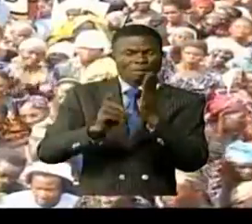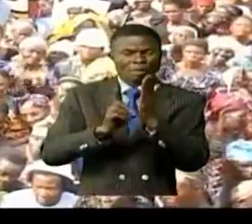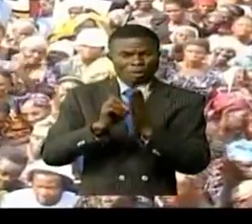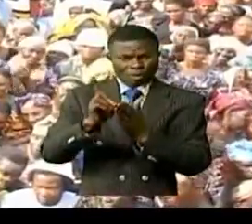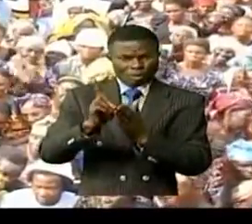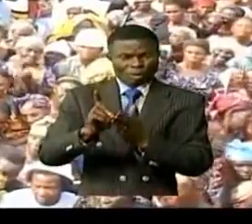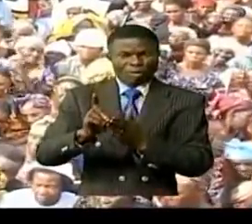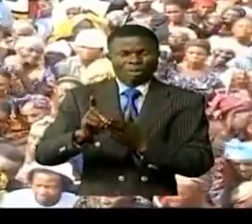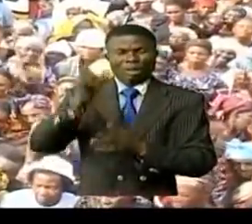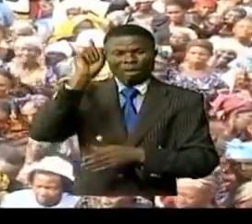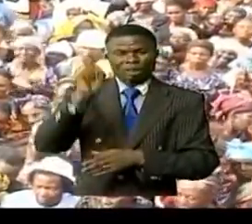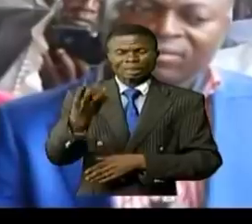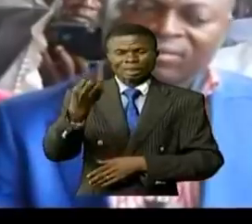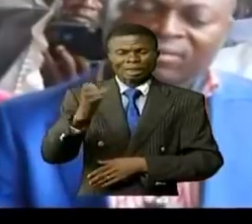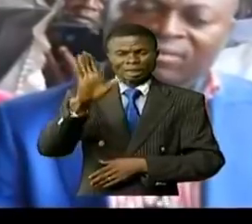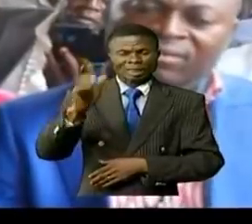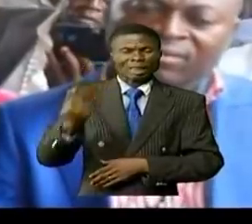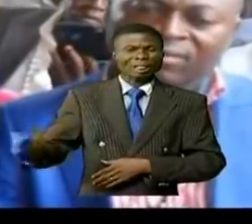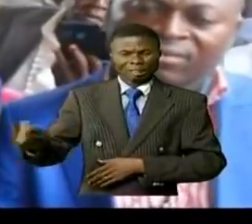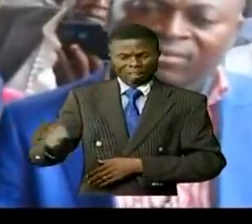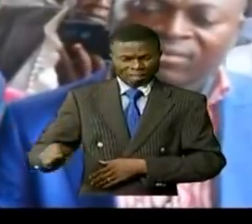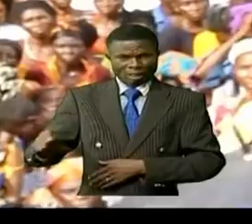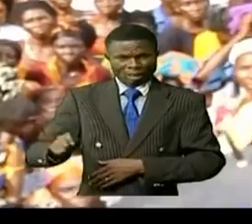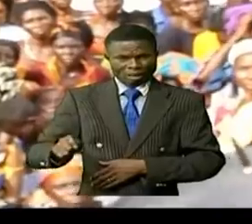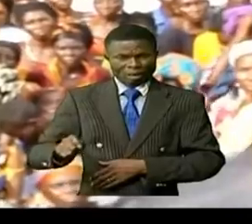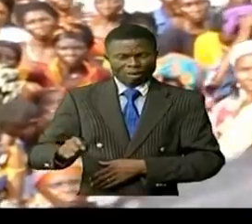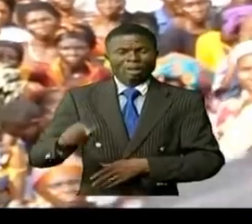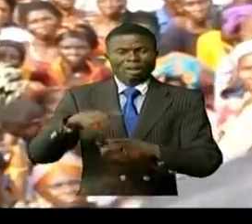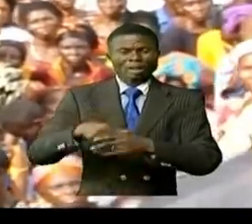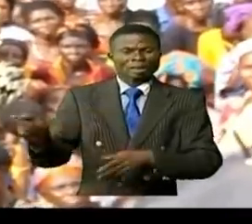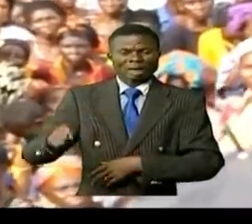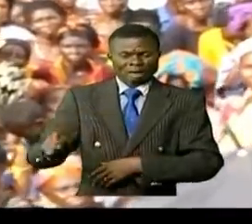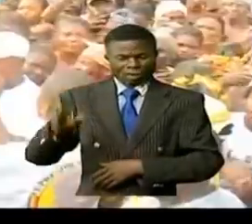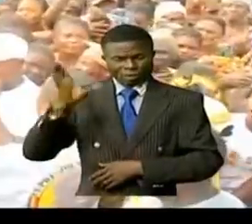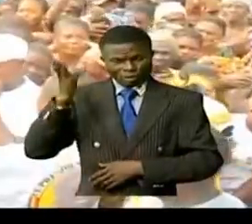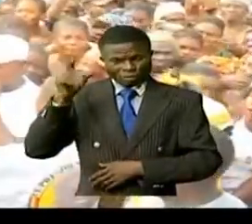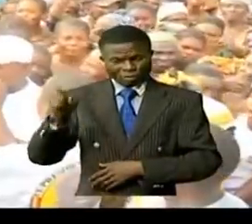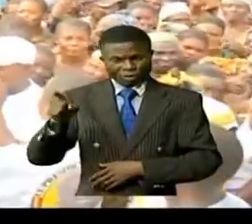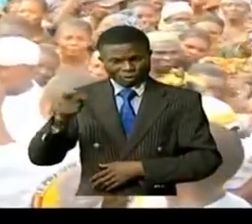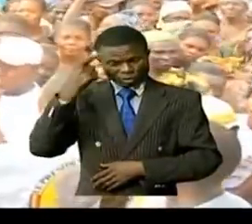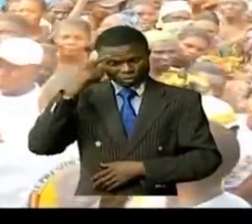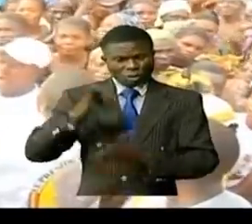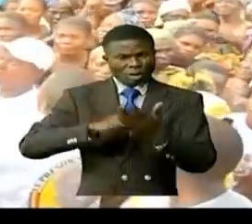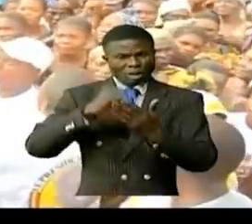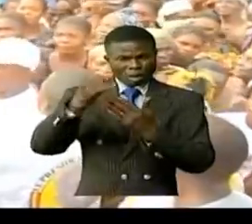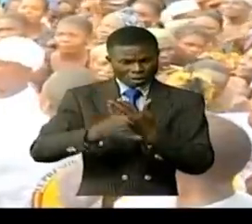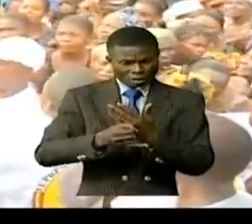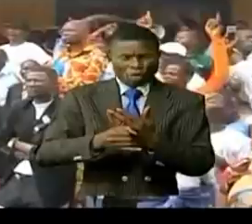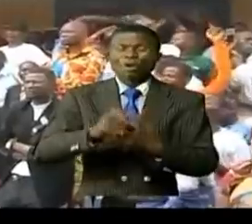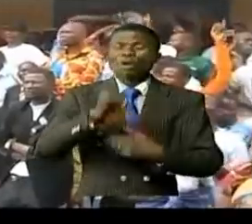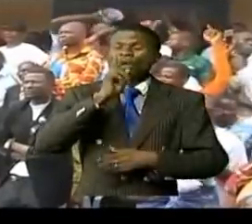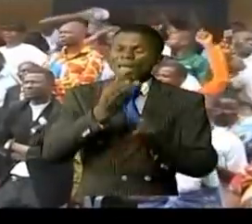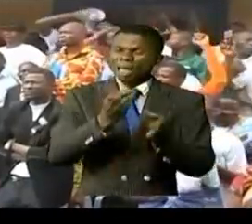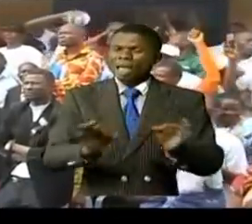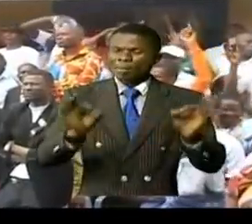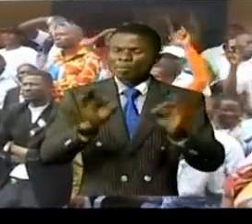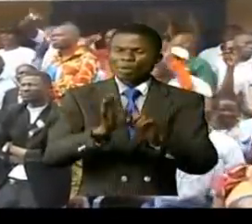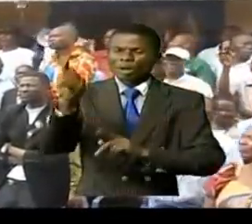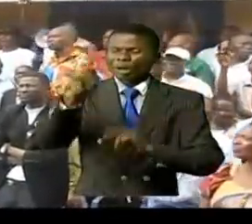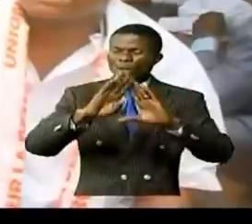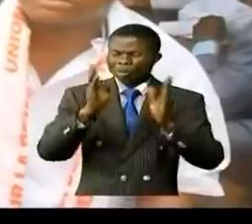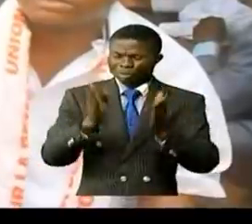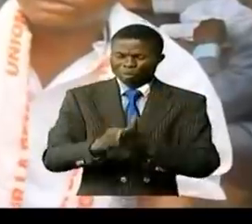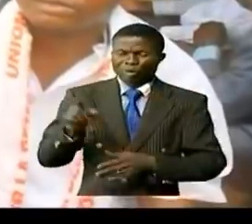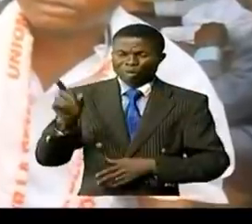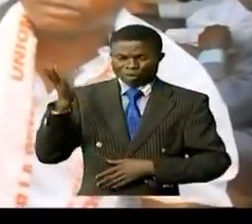de sa 45 territoires et son impact dans les territoires de Tshilingué. Pour lui, ce projet sera très bénéfique pour les habitants de ces